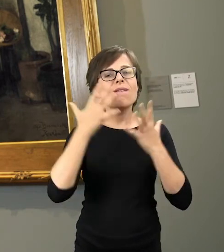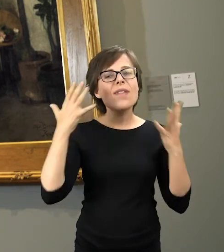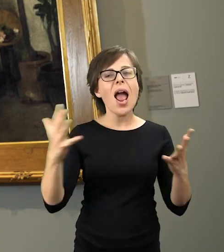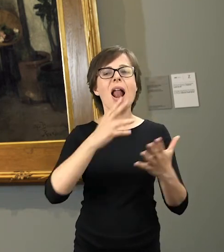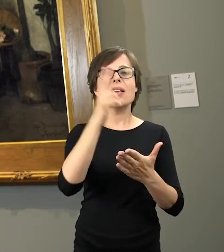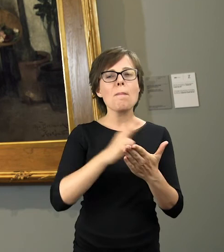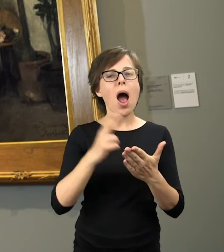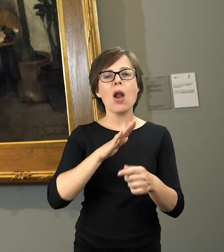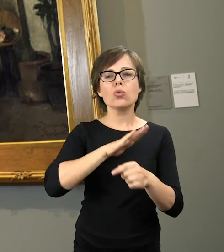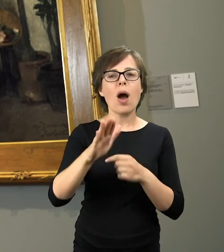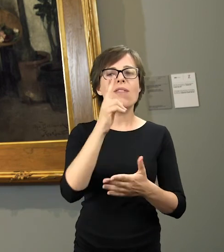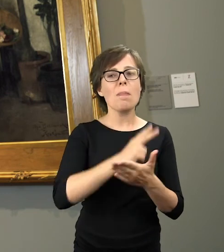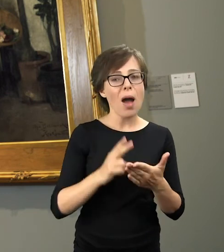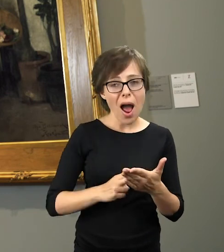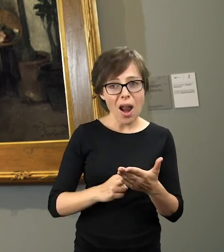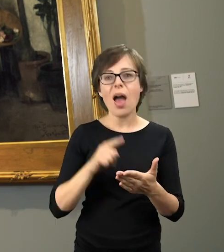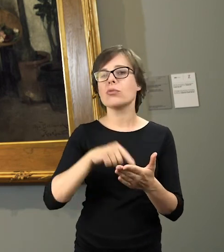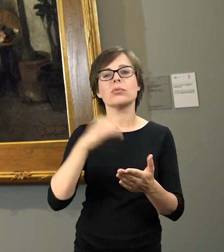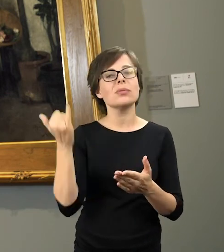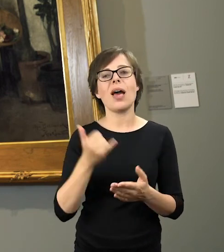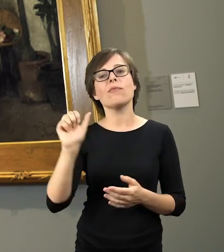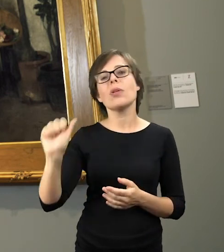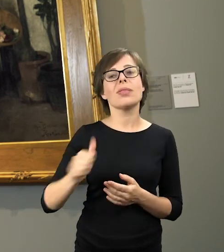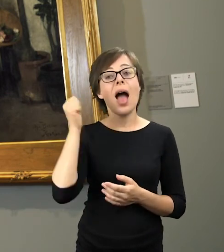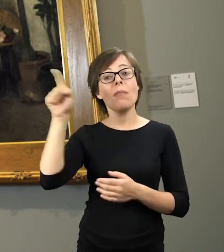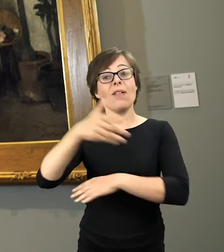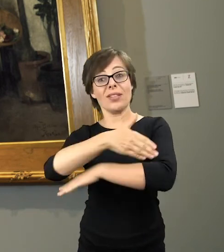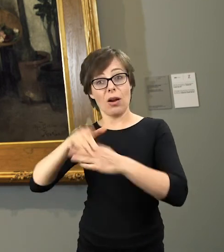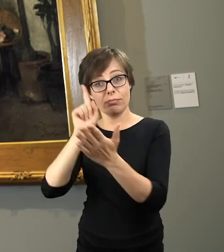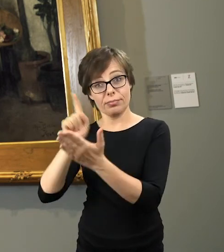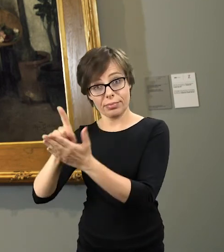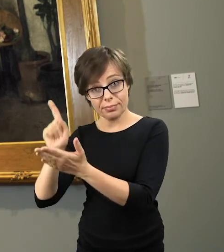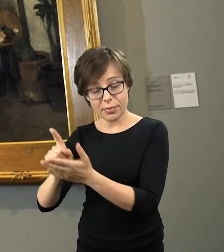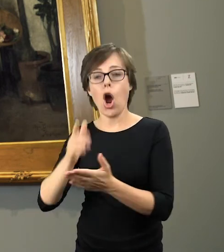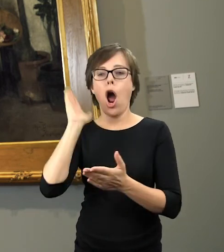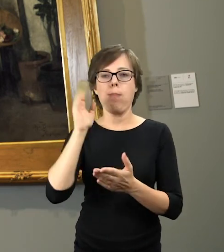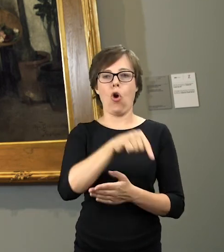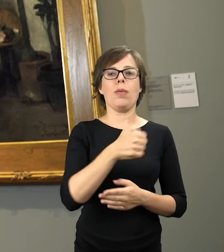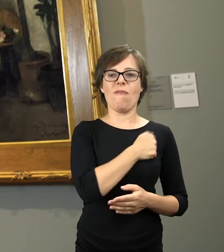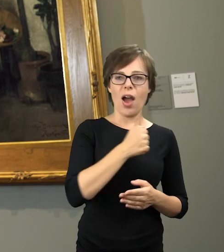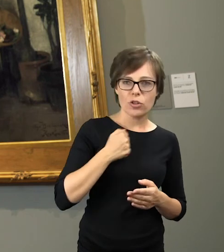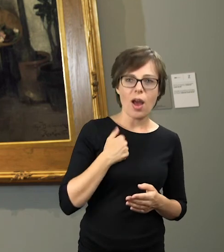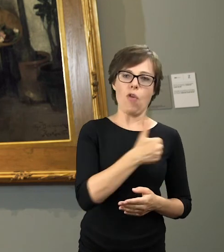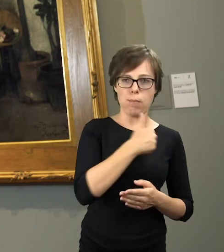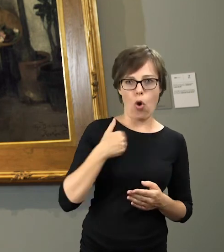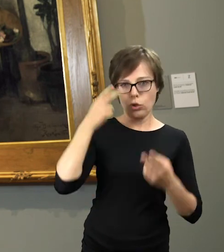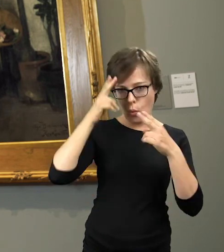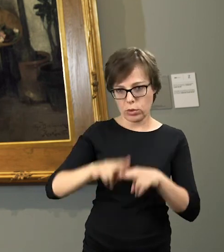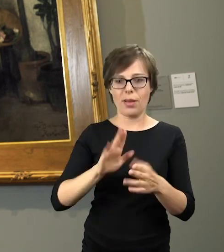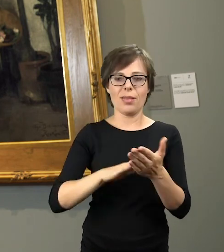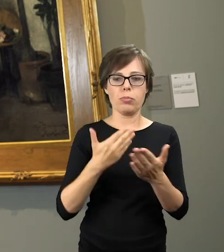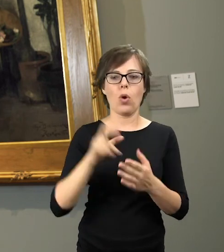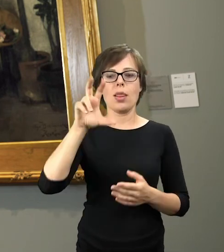potrzebowały patentu dojrzałości, zanim Warszawa uznać je się zdecydowała. Chełmoński, Matejko, Aleksander i zmarły